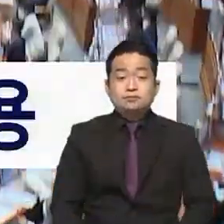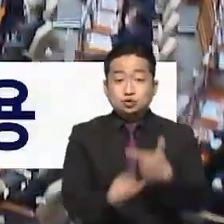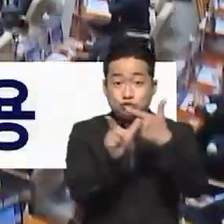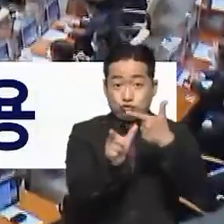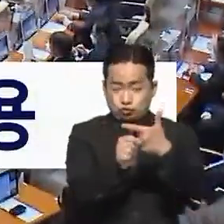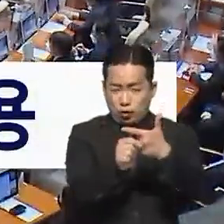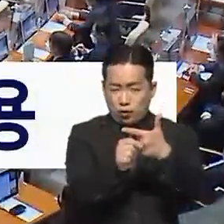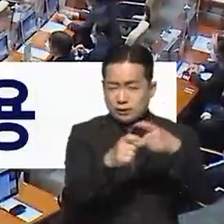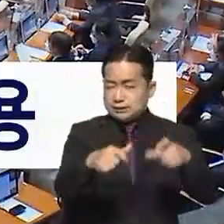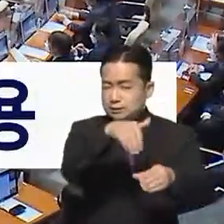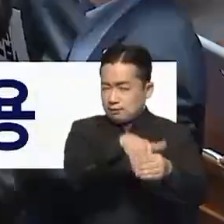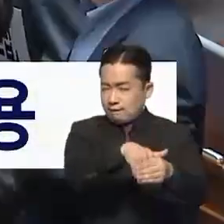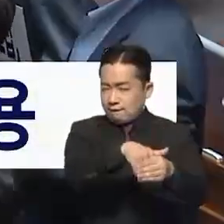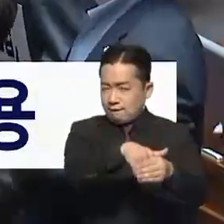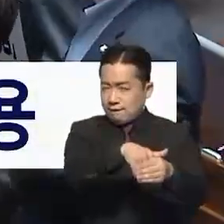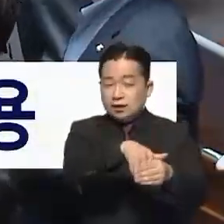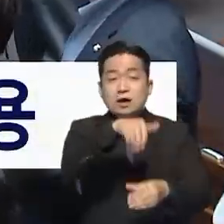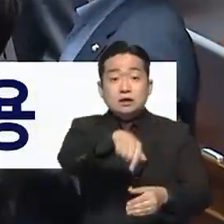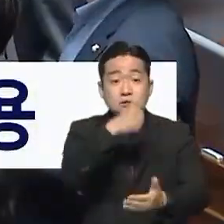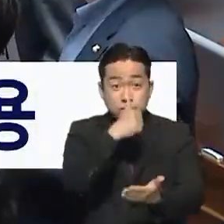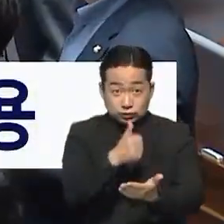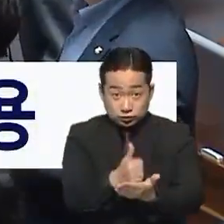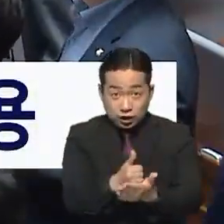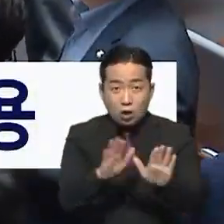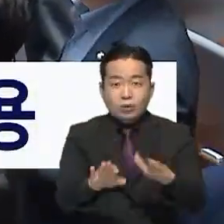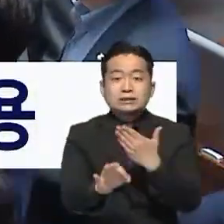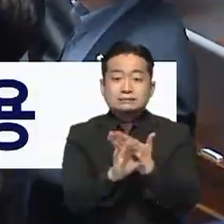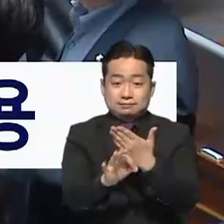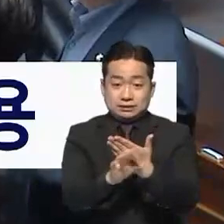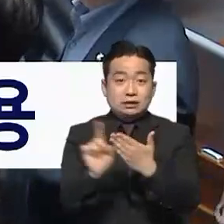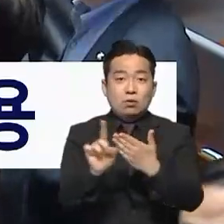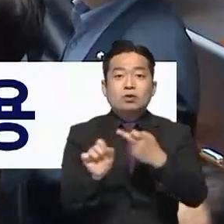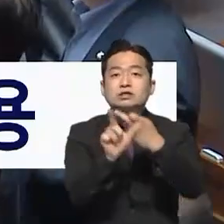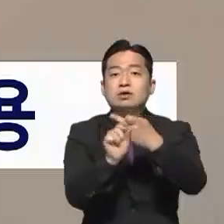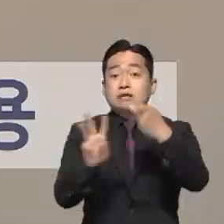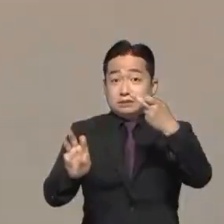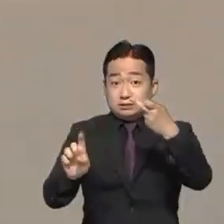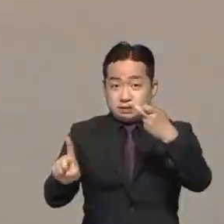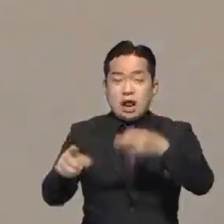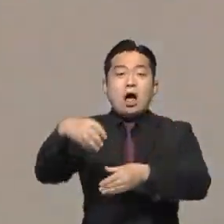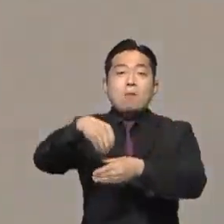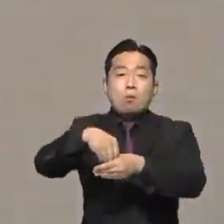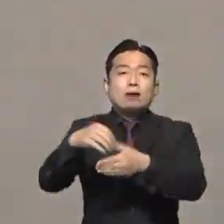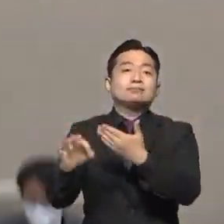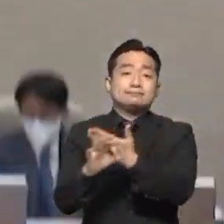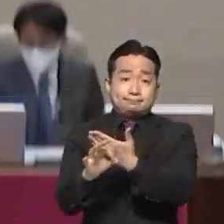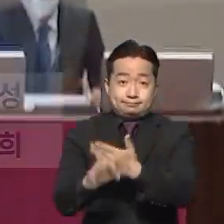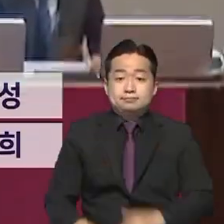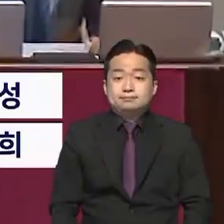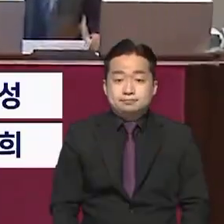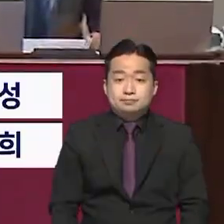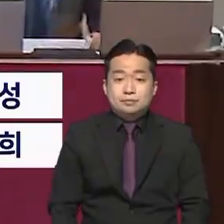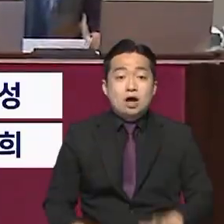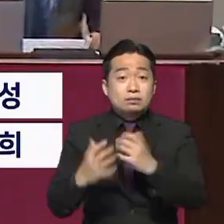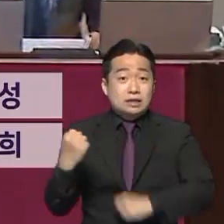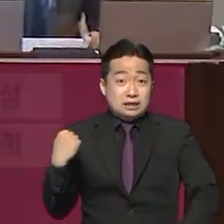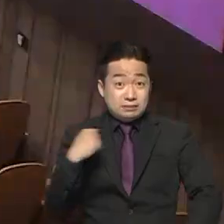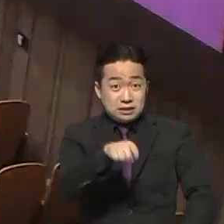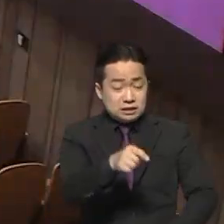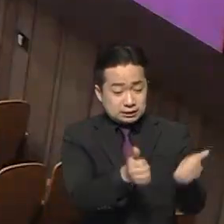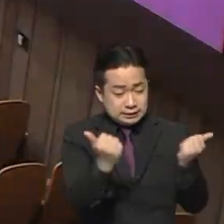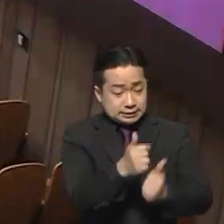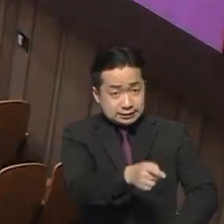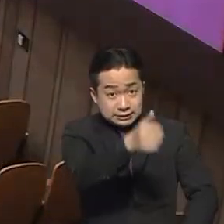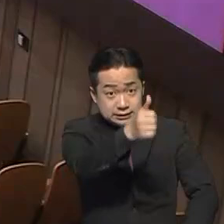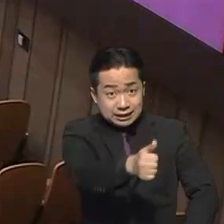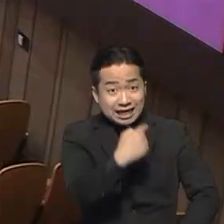지방선거를 의식해 선거범죄 수사는 예외적으로 올해 12월 31일까지 허용했습니다. 국민의힘은 박병석 국회의장이 민주당